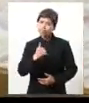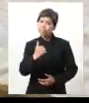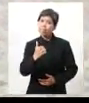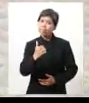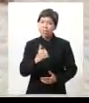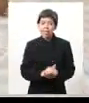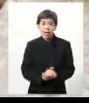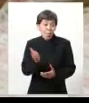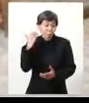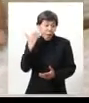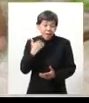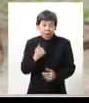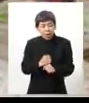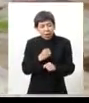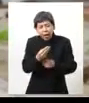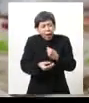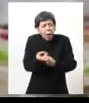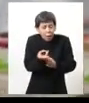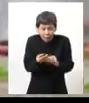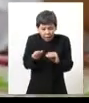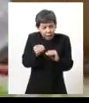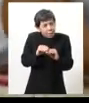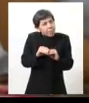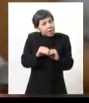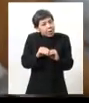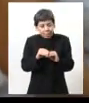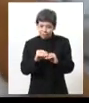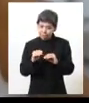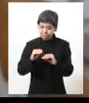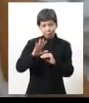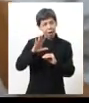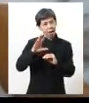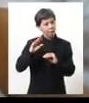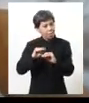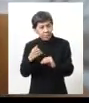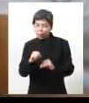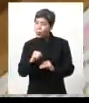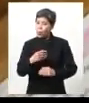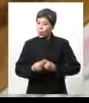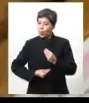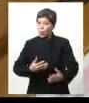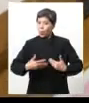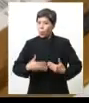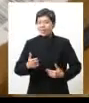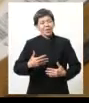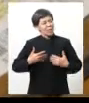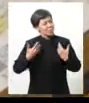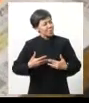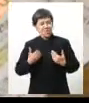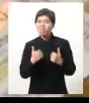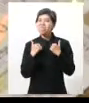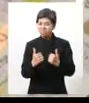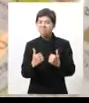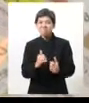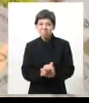ก็ดีขึ้นเยอะนะคะเพราะว่าจากที่ว่าเราขายได้น้อยๆแล้วก็เพิ่มขึ้นมาอีก5เล่ม10เล่มอะไรเนี่ยก็เพิ่มรายได้เราขึ้นมาอีกดีใจ